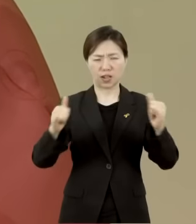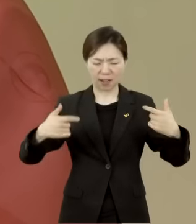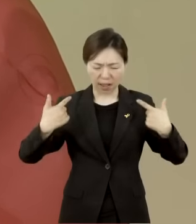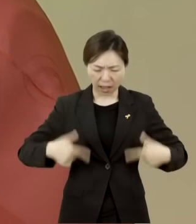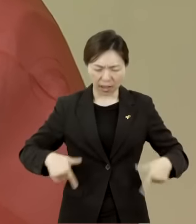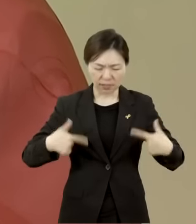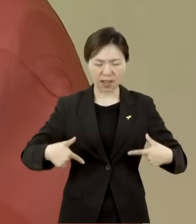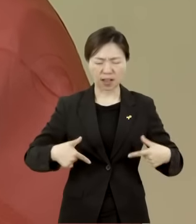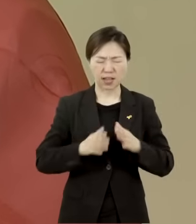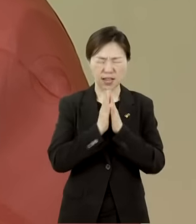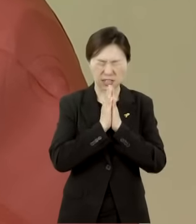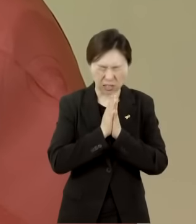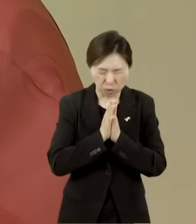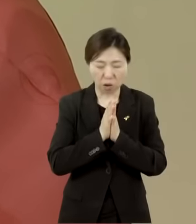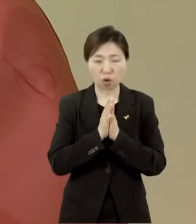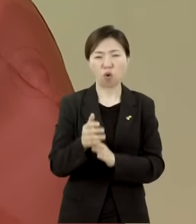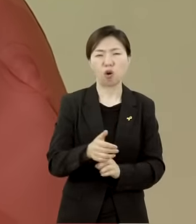기도하고